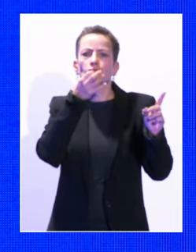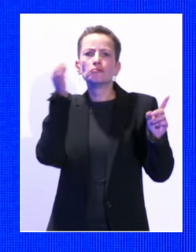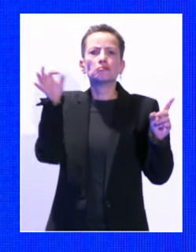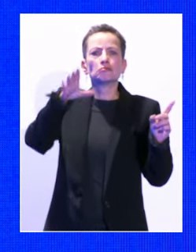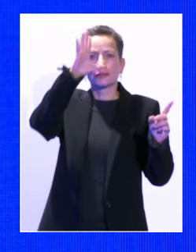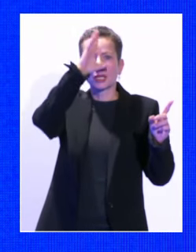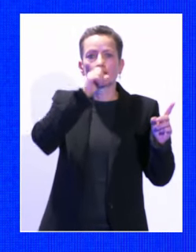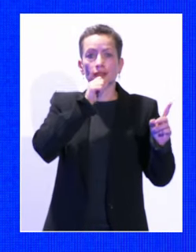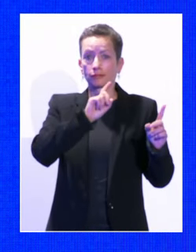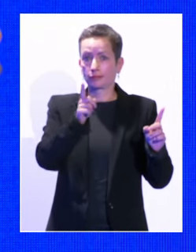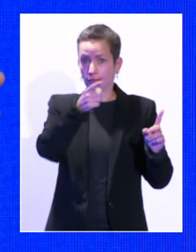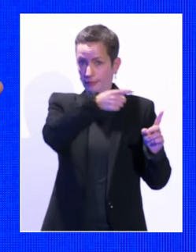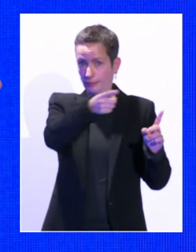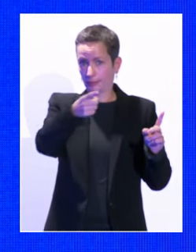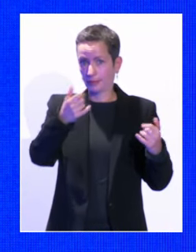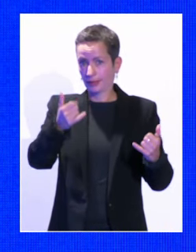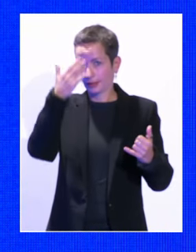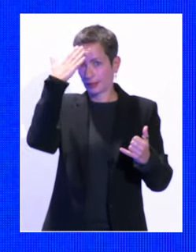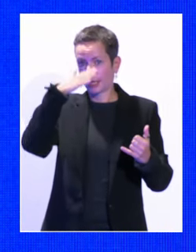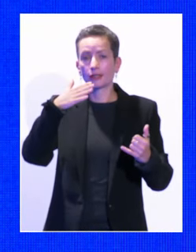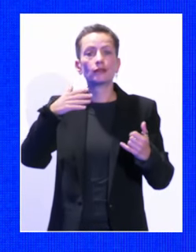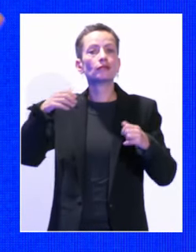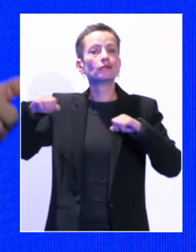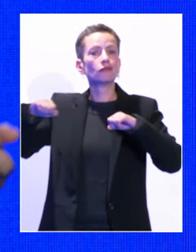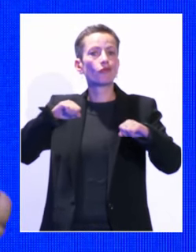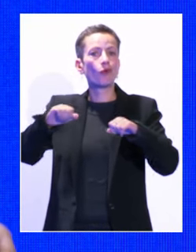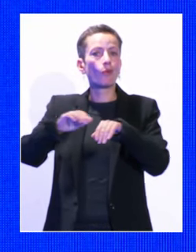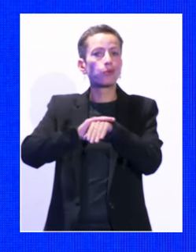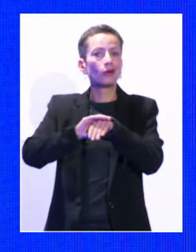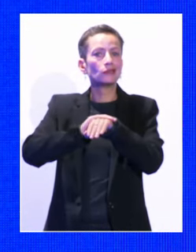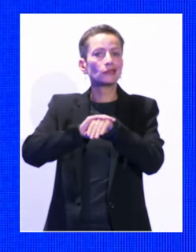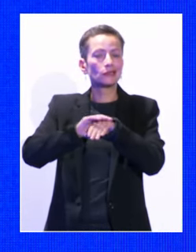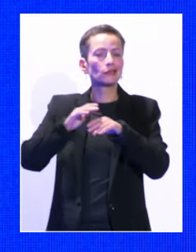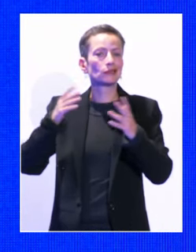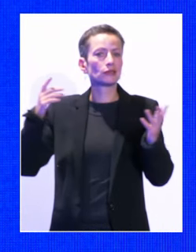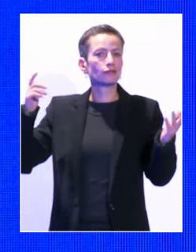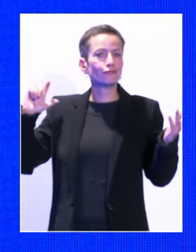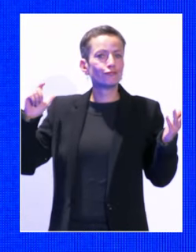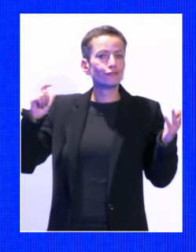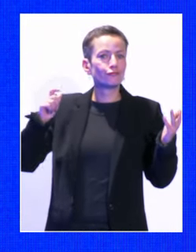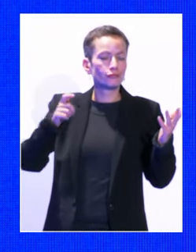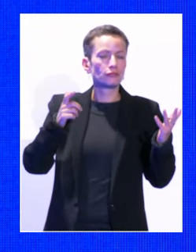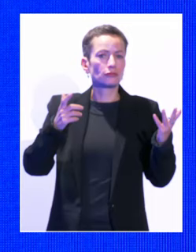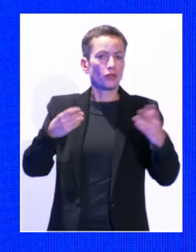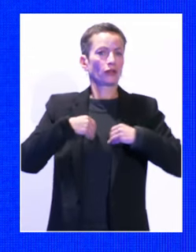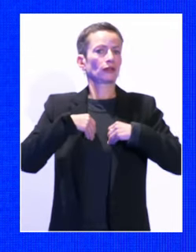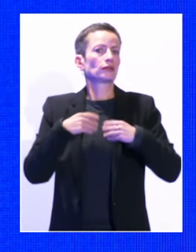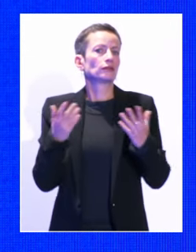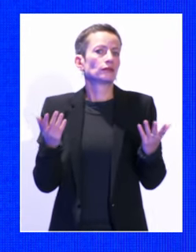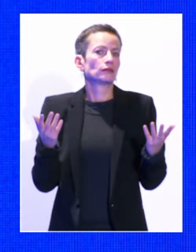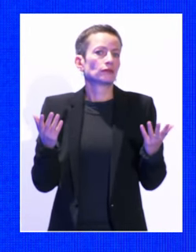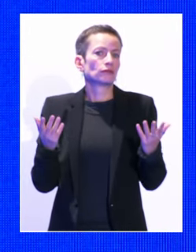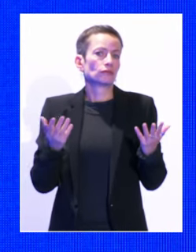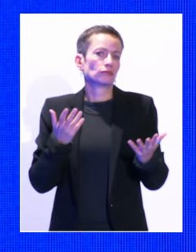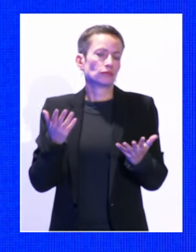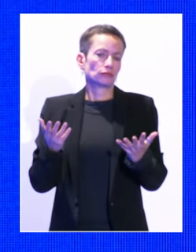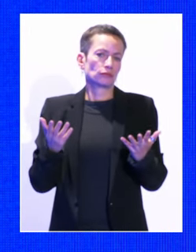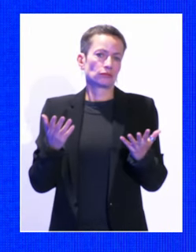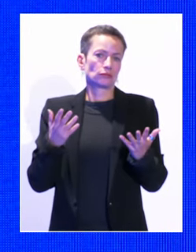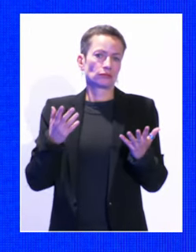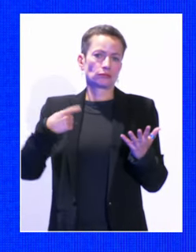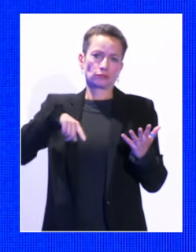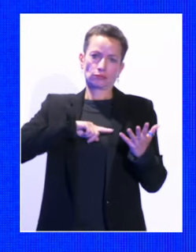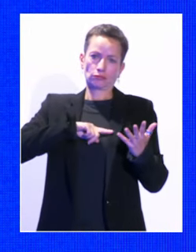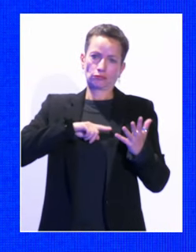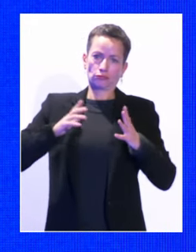le sait ici, tous les mouvements politiques qui nous ont permis d'incarner notre